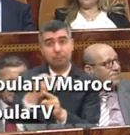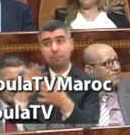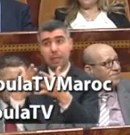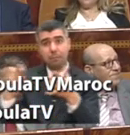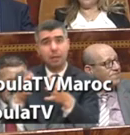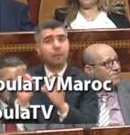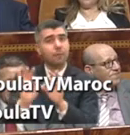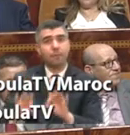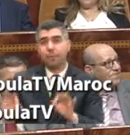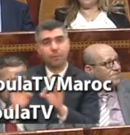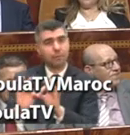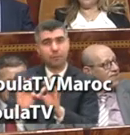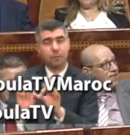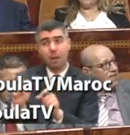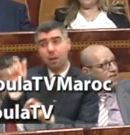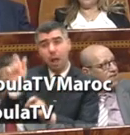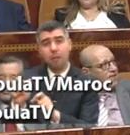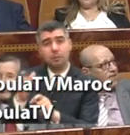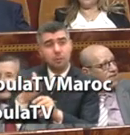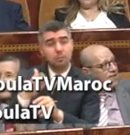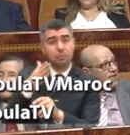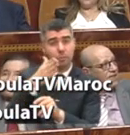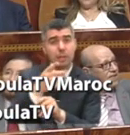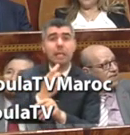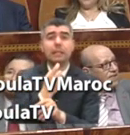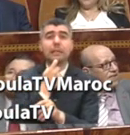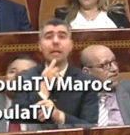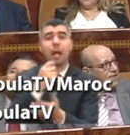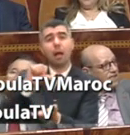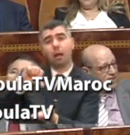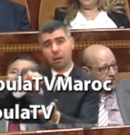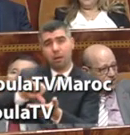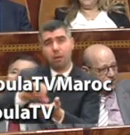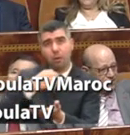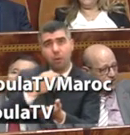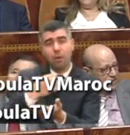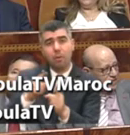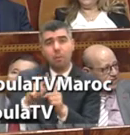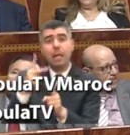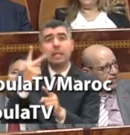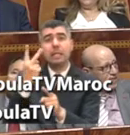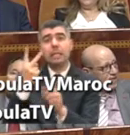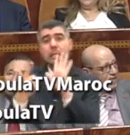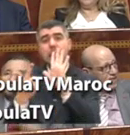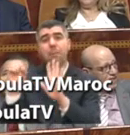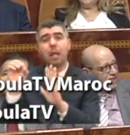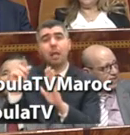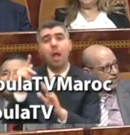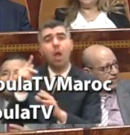السيد غير باش يمشي للمستشفى الإقليمي، حنا بالنسبة غير إقليم تازة باش نوصلوا للمستشفى الإقليمي السيد كيكون مات كاين 70 كيلومتر.